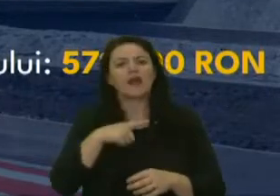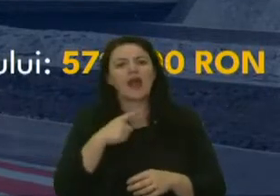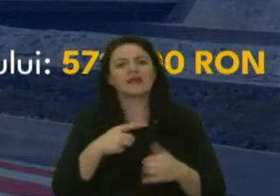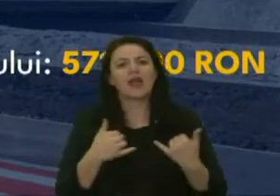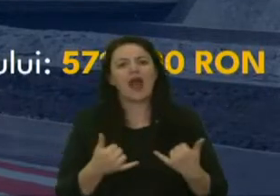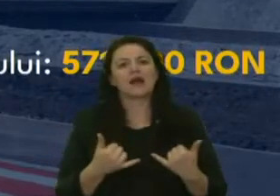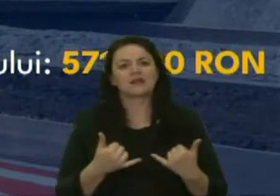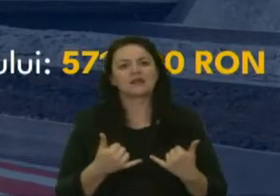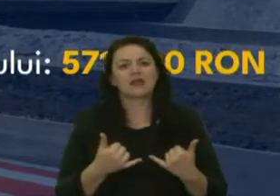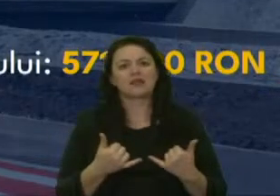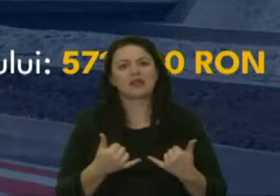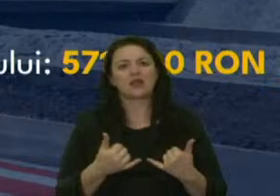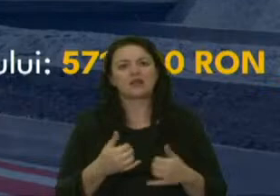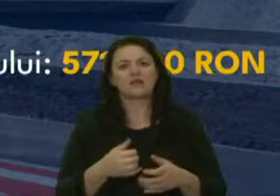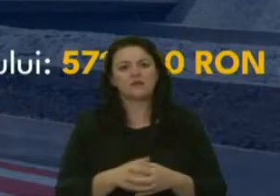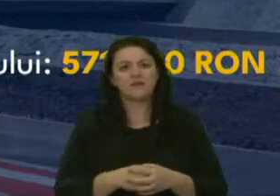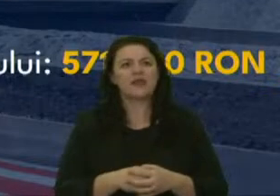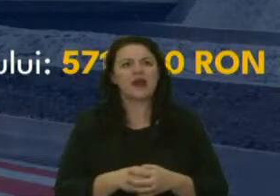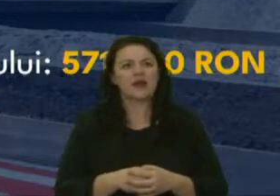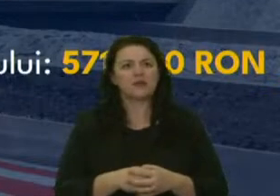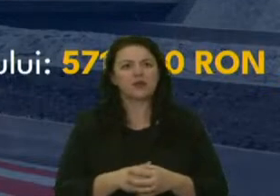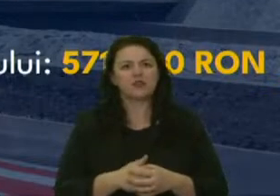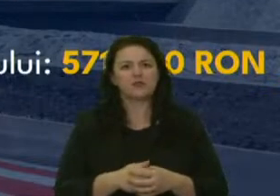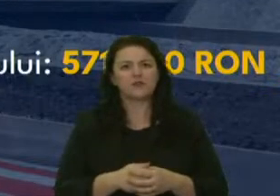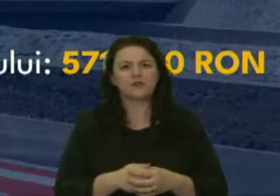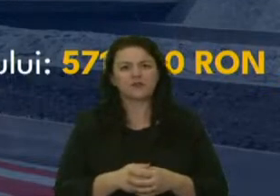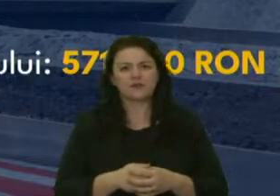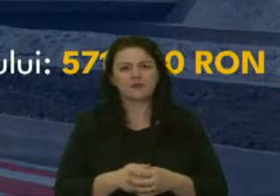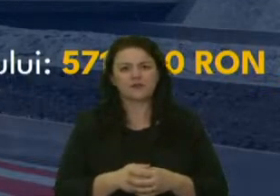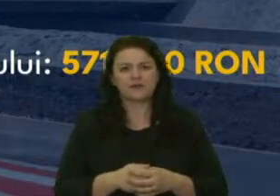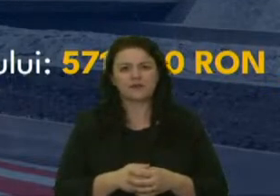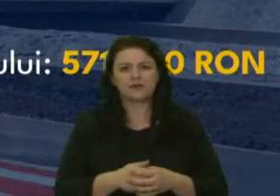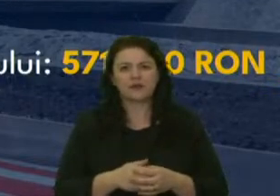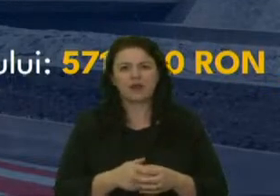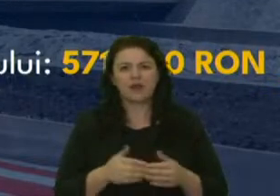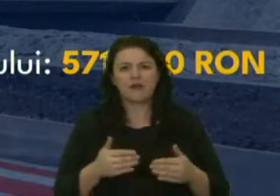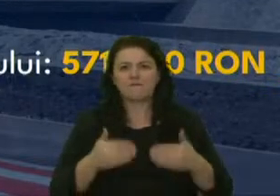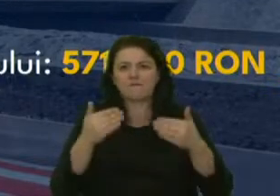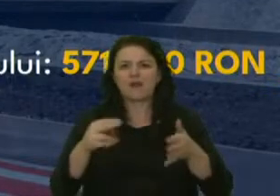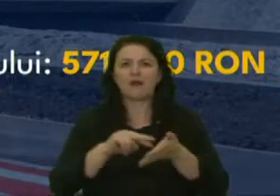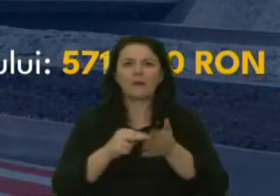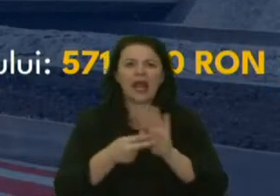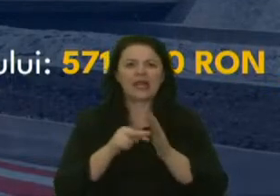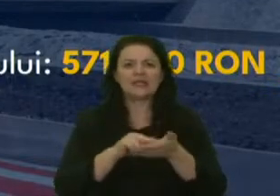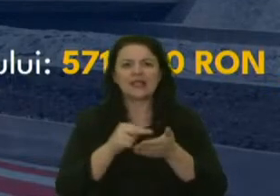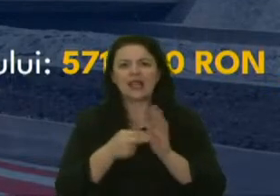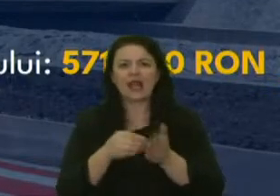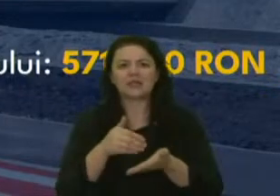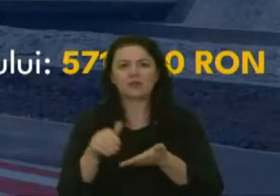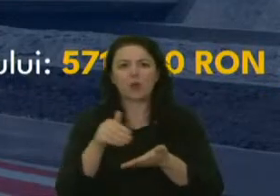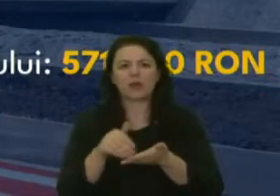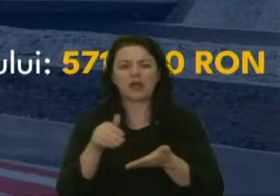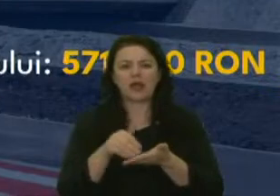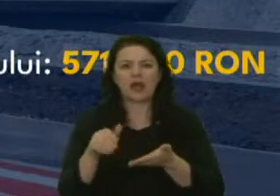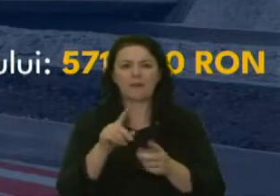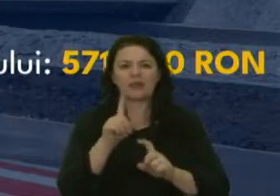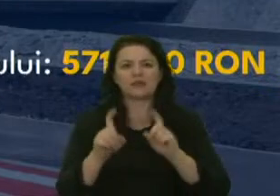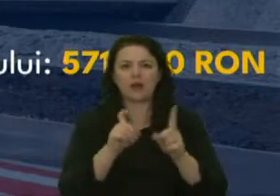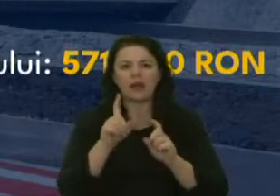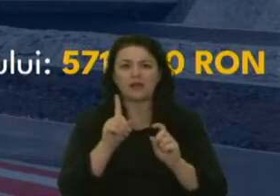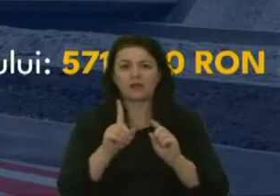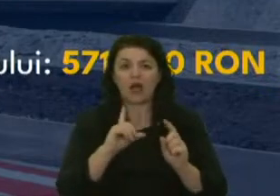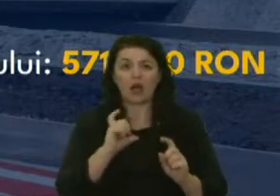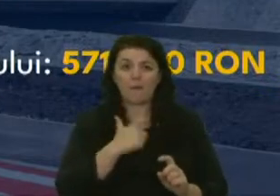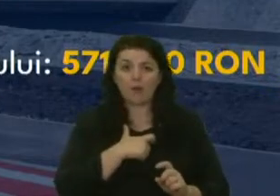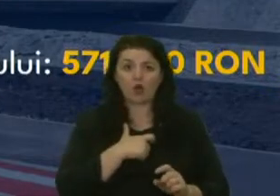astăzi la CFR integrat în proiectul Cluj Bihor sunt la faza de pregătire a expropieri am întrebat dacă putem să ajutăm